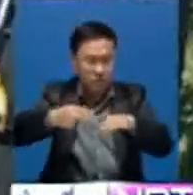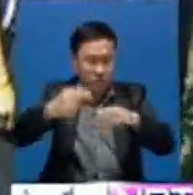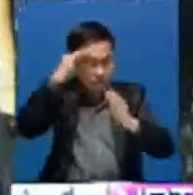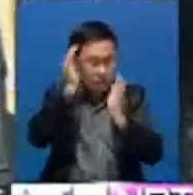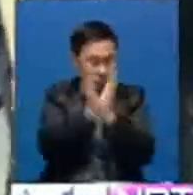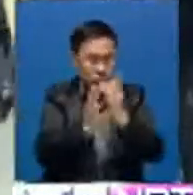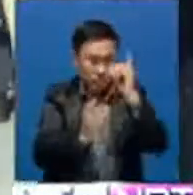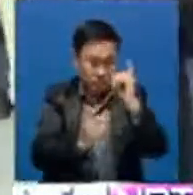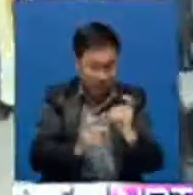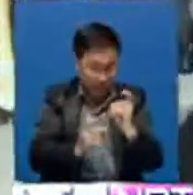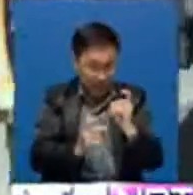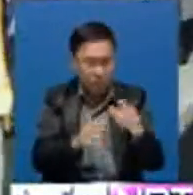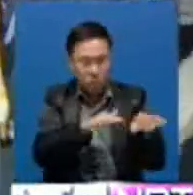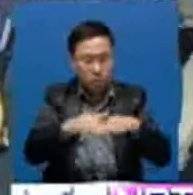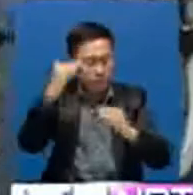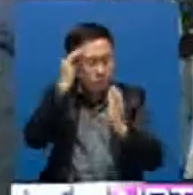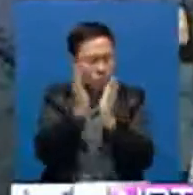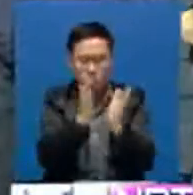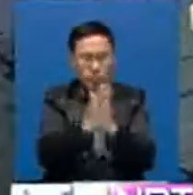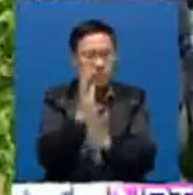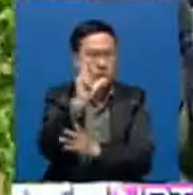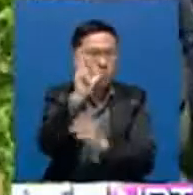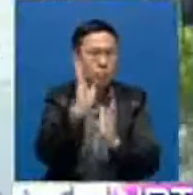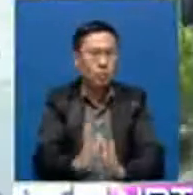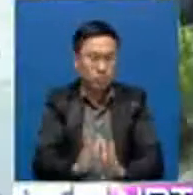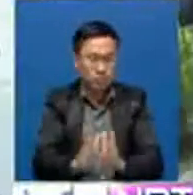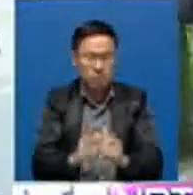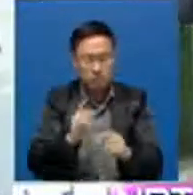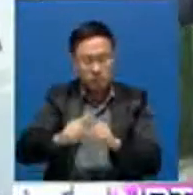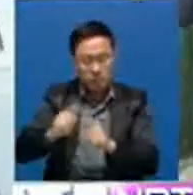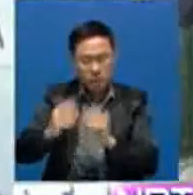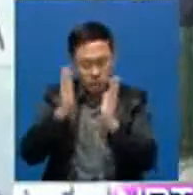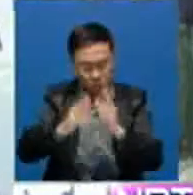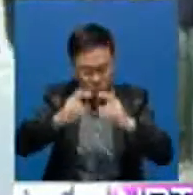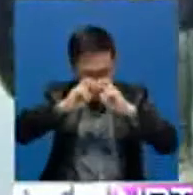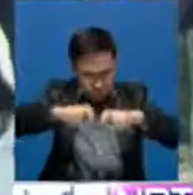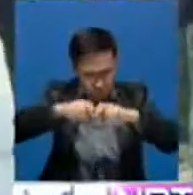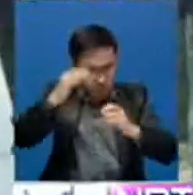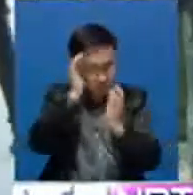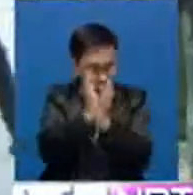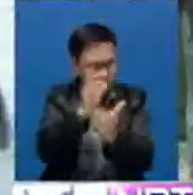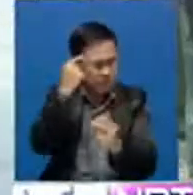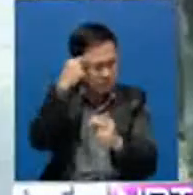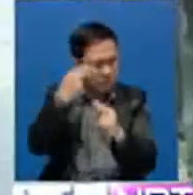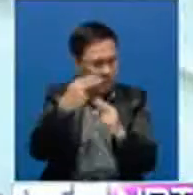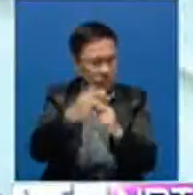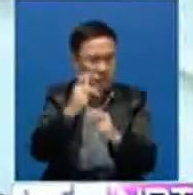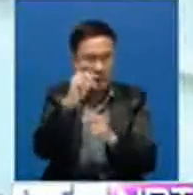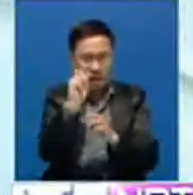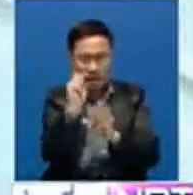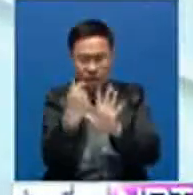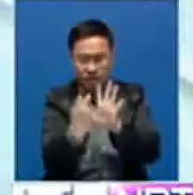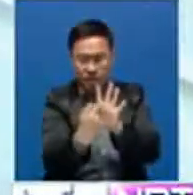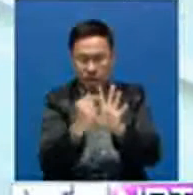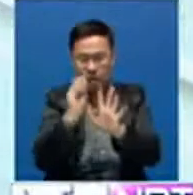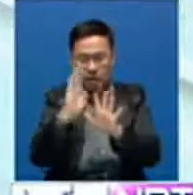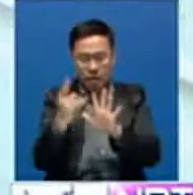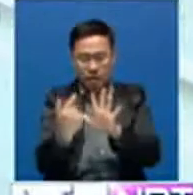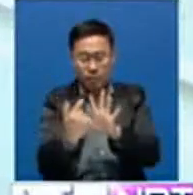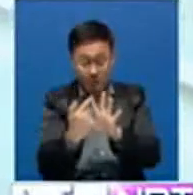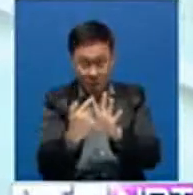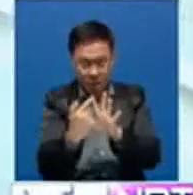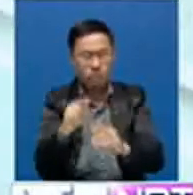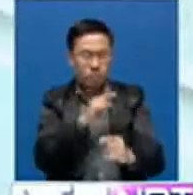เสียชีวิตพร้อมลูกน้องอีก 2นายนั้นเจ้าหน้าที่ยังคงพุ่งเป้าไปที่นายอาบะเจ๊ะอารีแกนนำผู้ก่อ